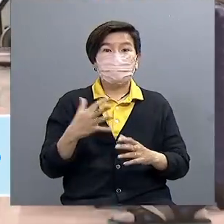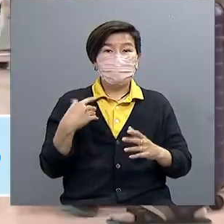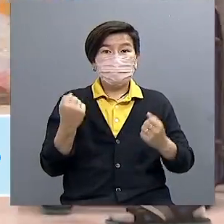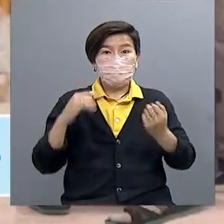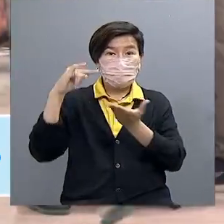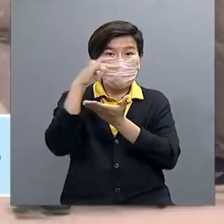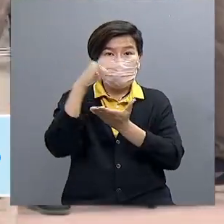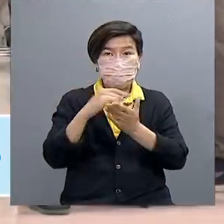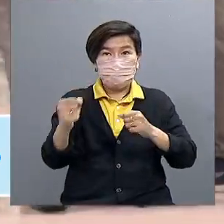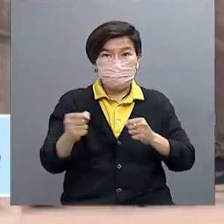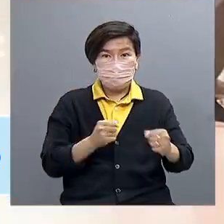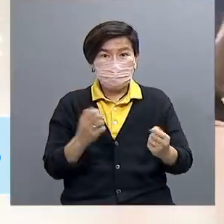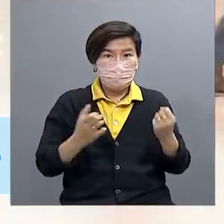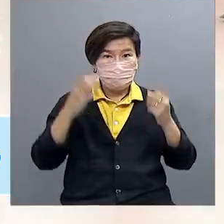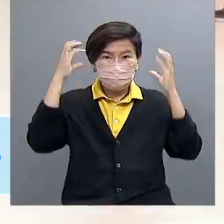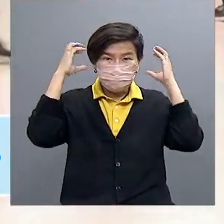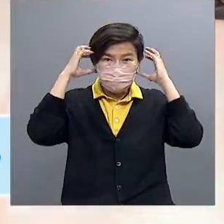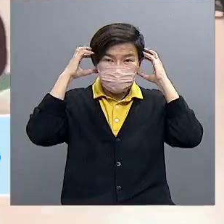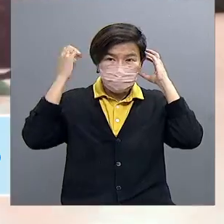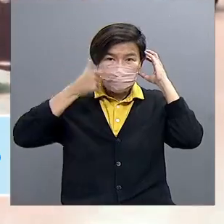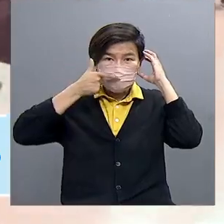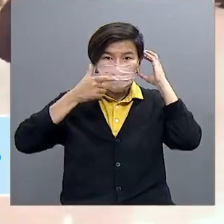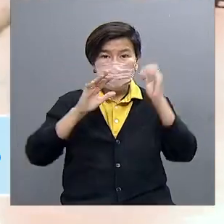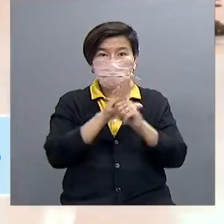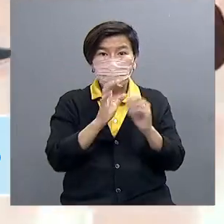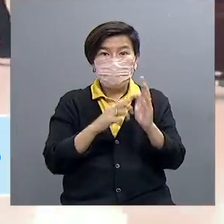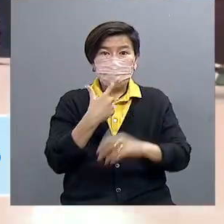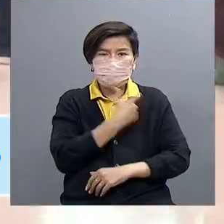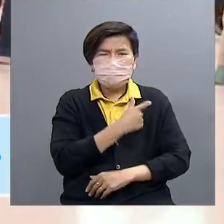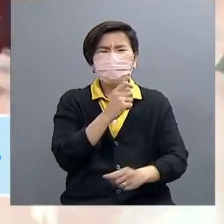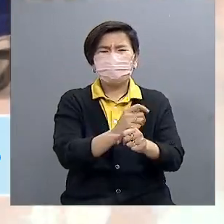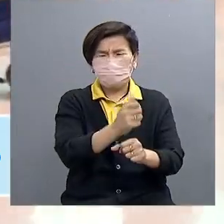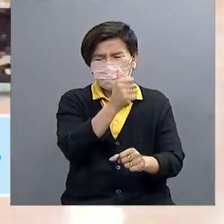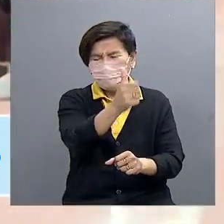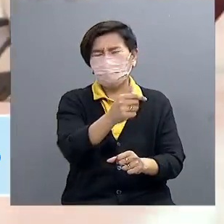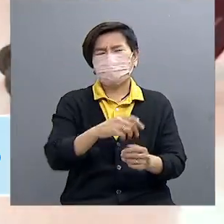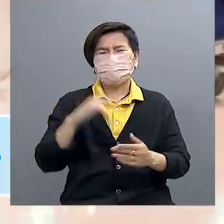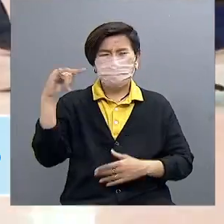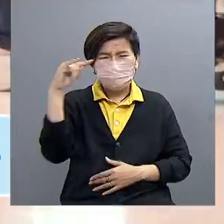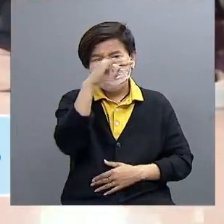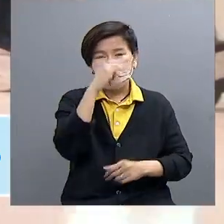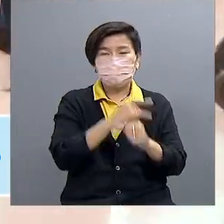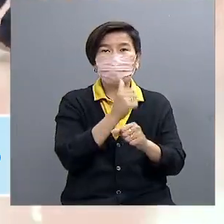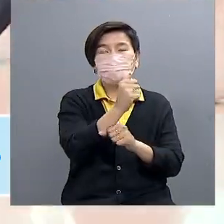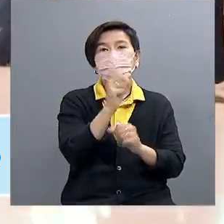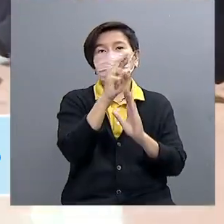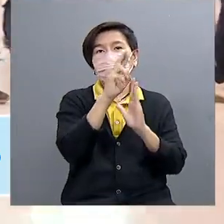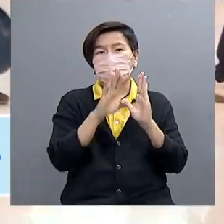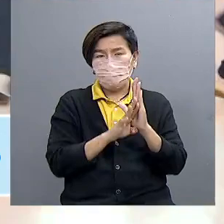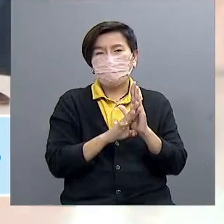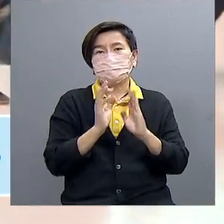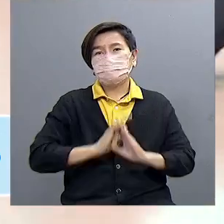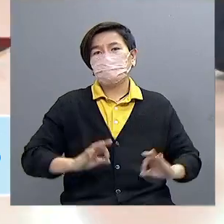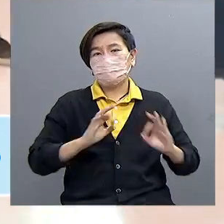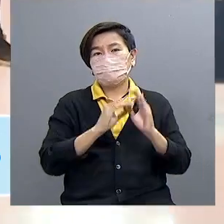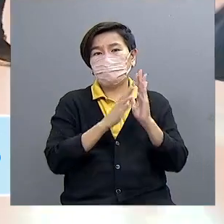มีการกำหนดให้นักบินที่ฉีดวัคซีนห้ามปฏิบัติการบินนะครับตามระเบียบแนวทางของกพท.จริงๆก็ต้องฉีดด้วยซ้ำนะที่เกี่ยวข้องกับผู้ประ